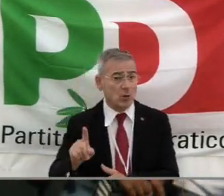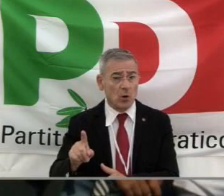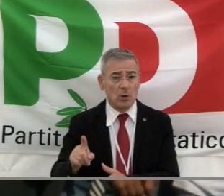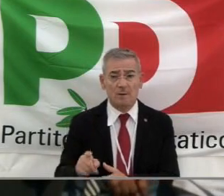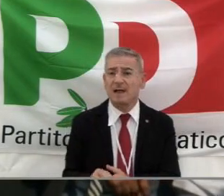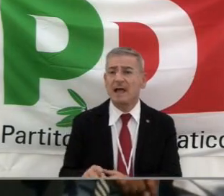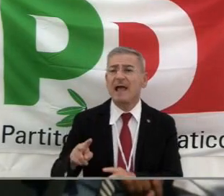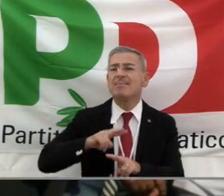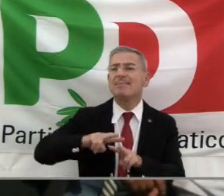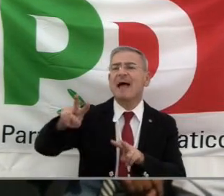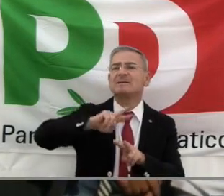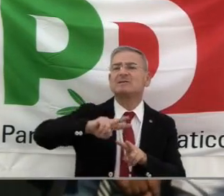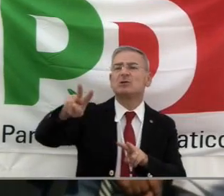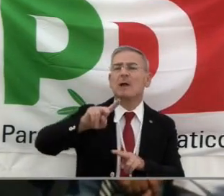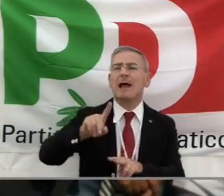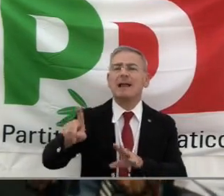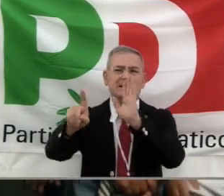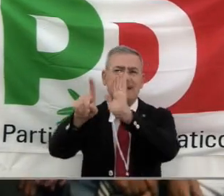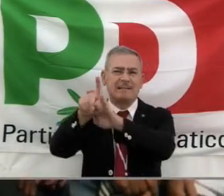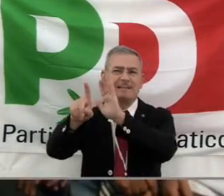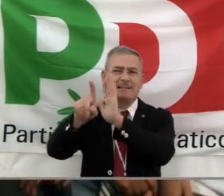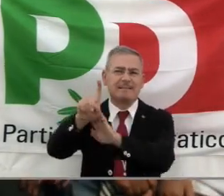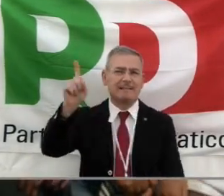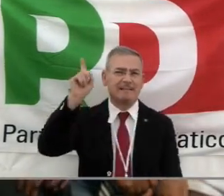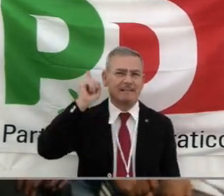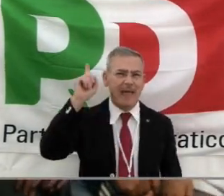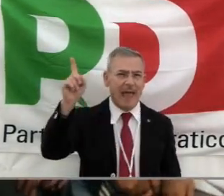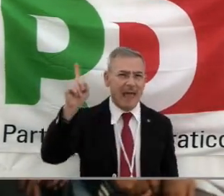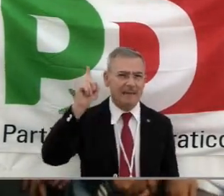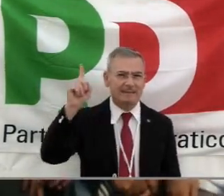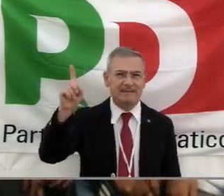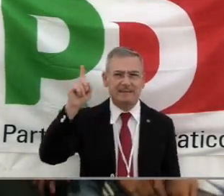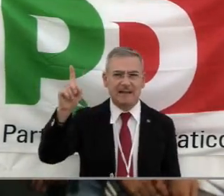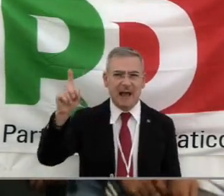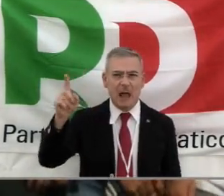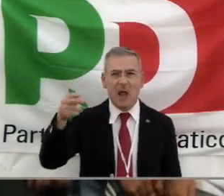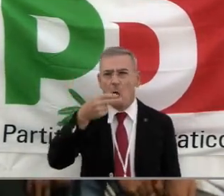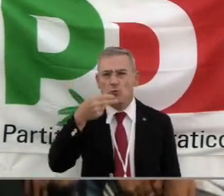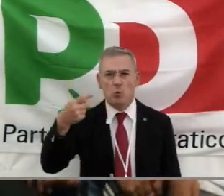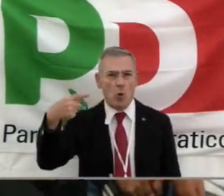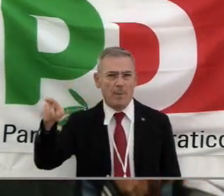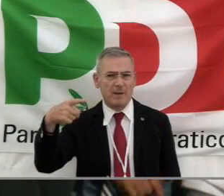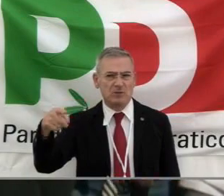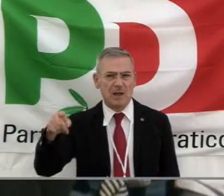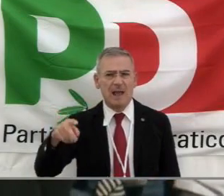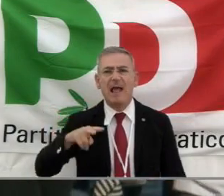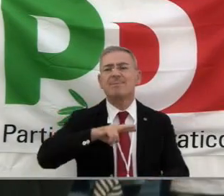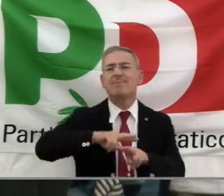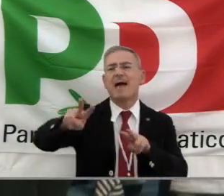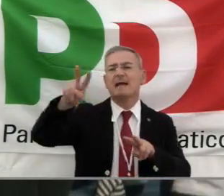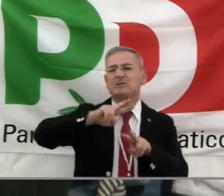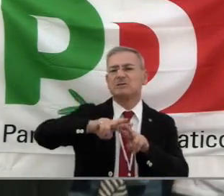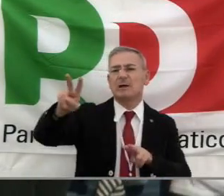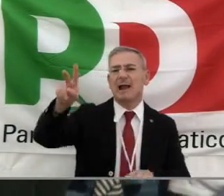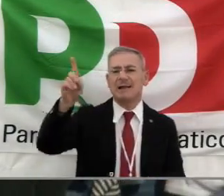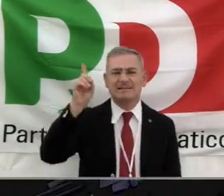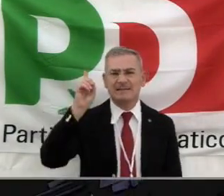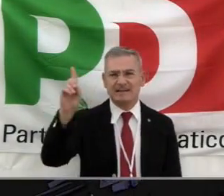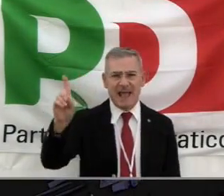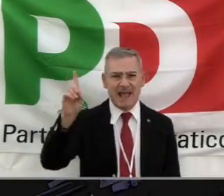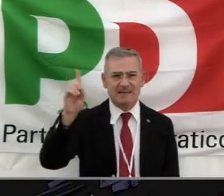dei nazionalisti di destra, chiamiamoli col loro nome, sono nazionalisti di